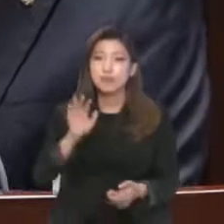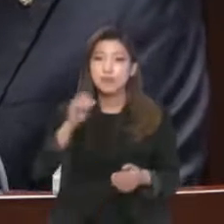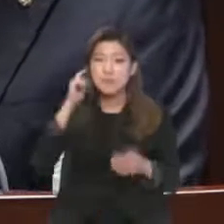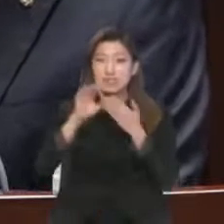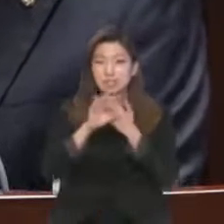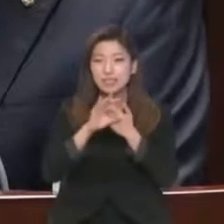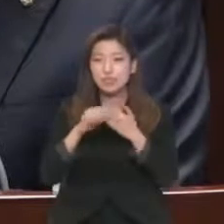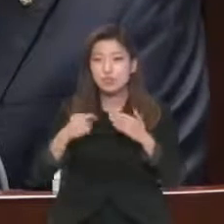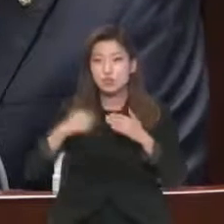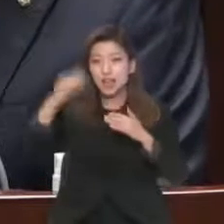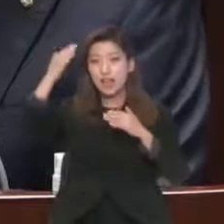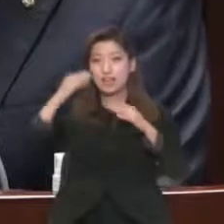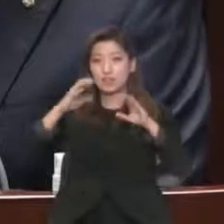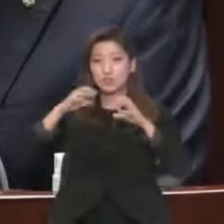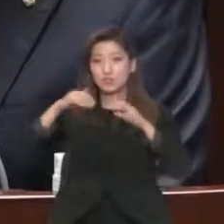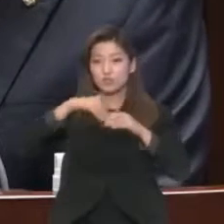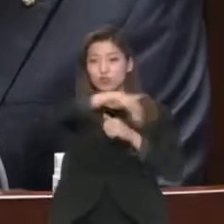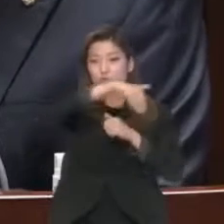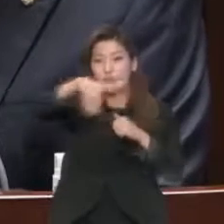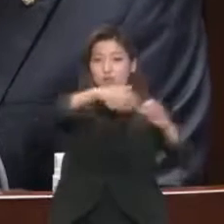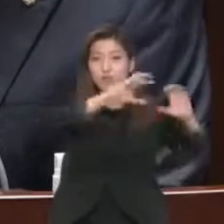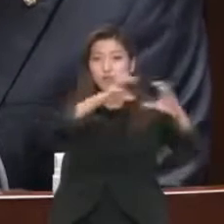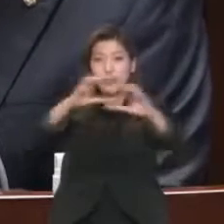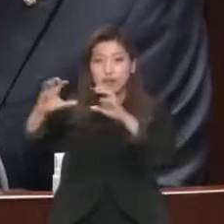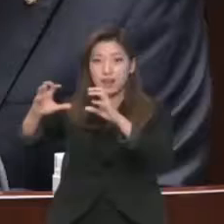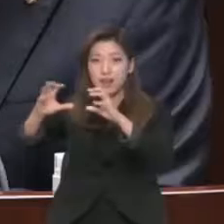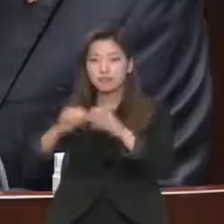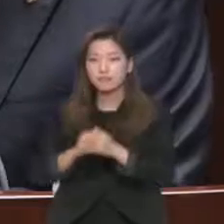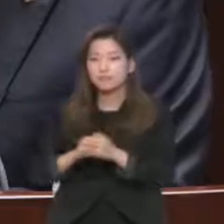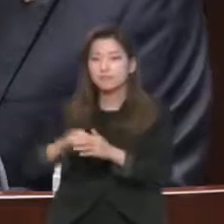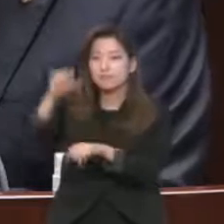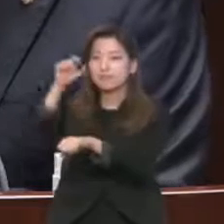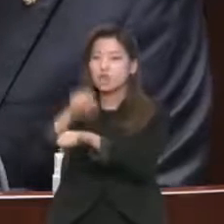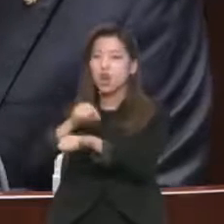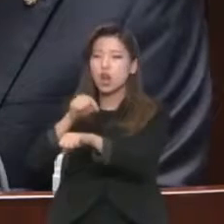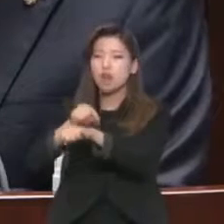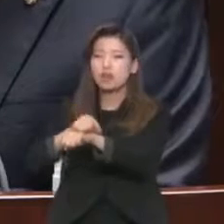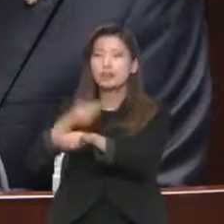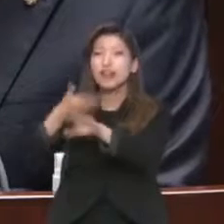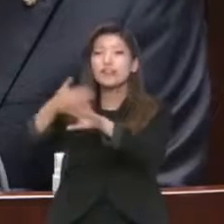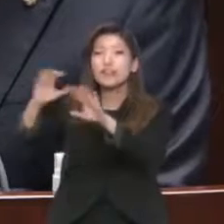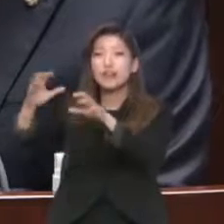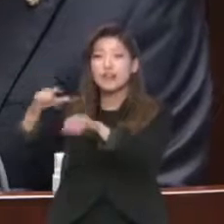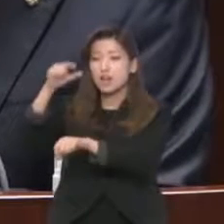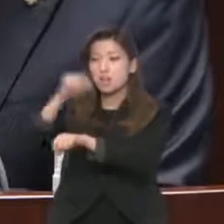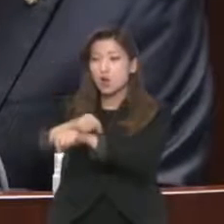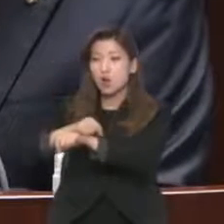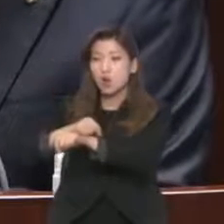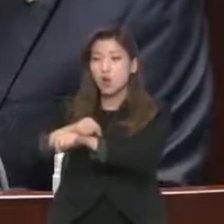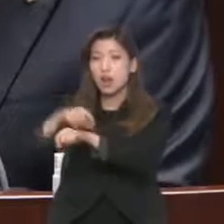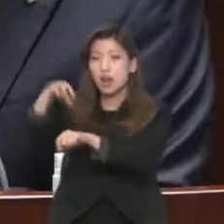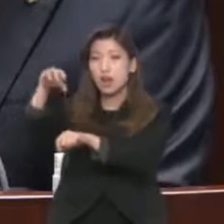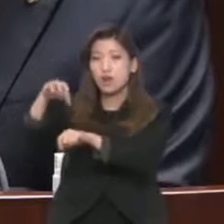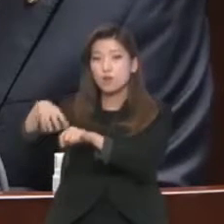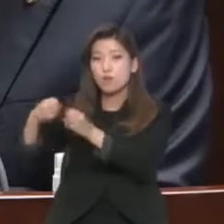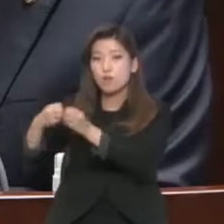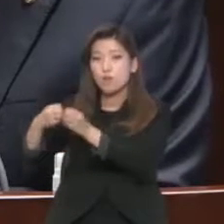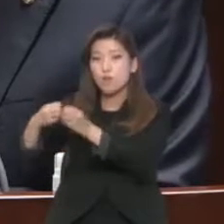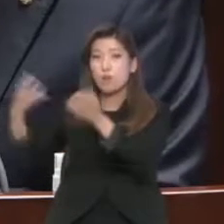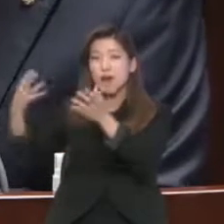주변국들이 대한민국 영사관이나 연락사무소를 저런 식으로 폭파하는 것은 상상할 수도 없겠지만 만약 그런